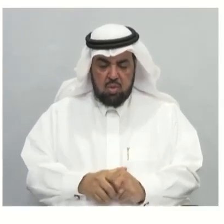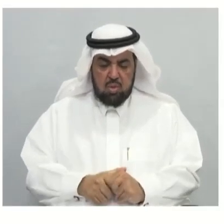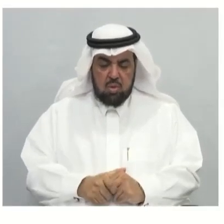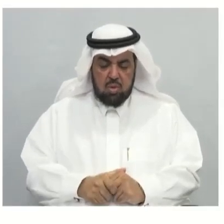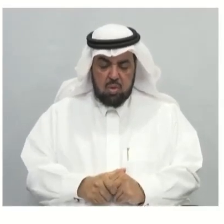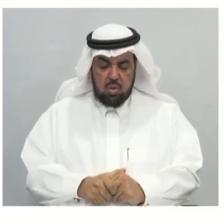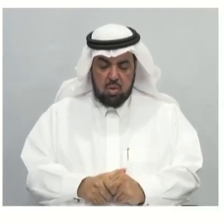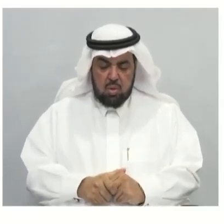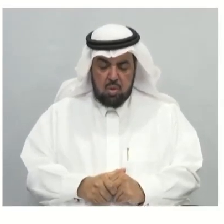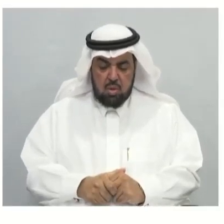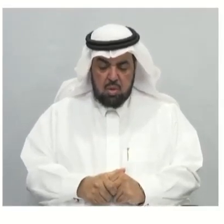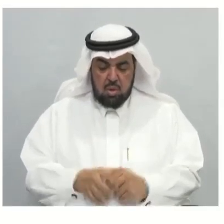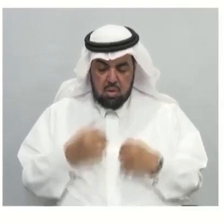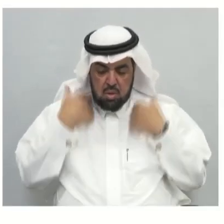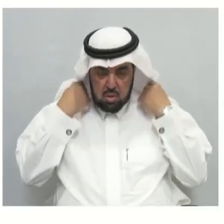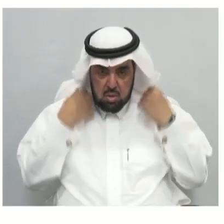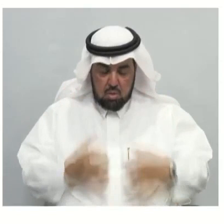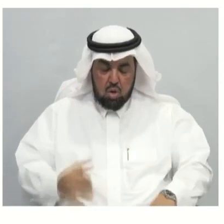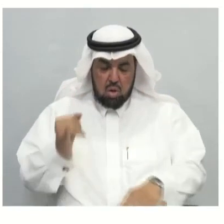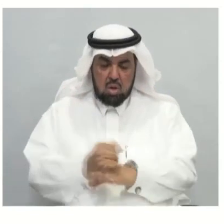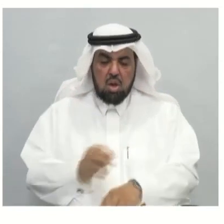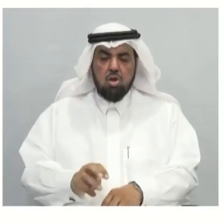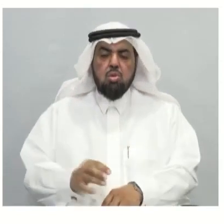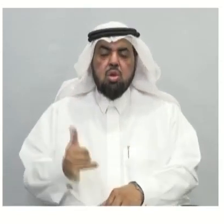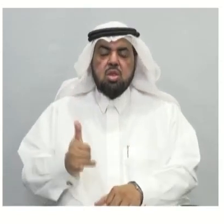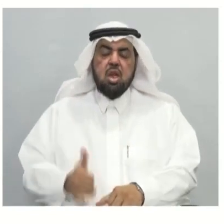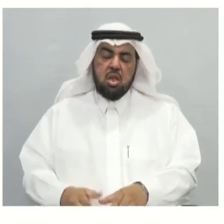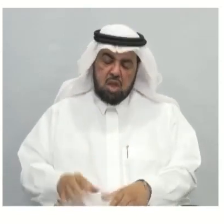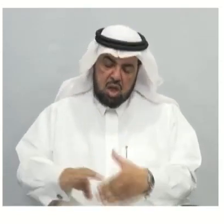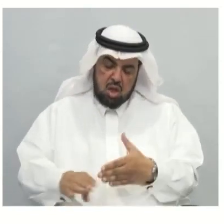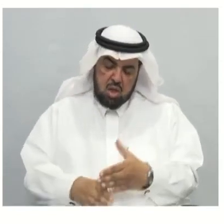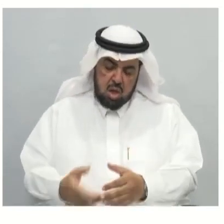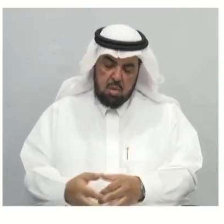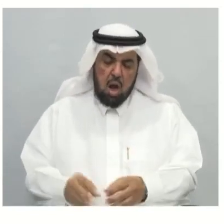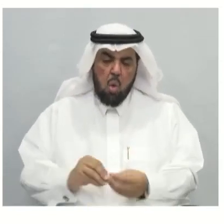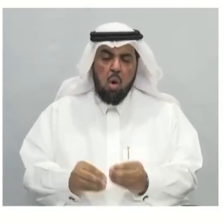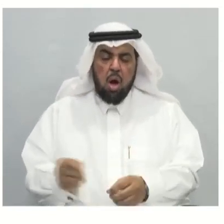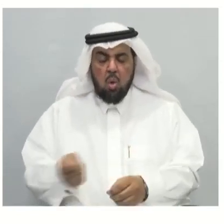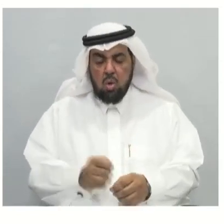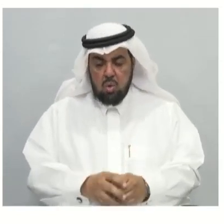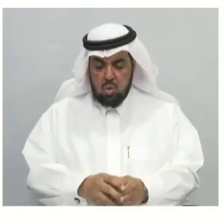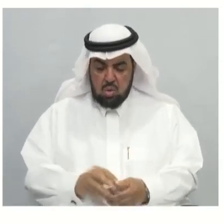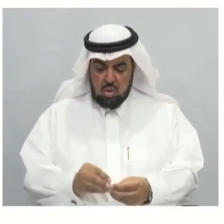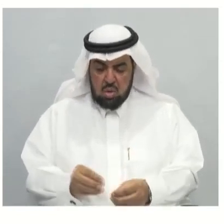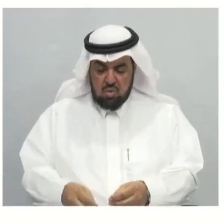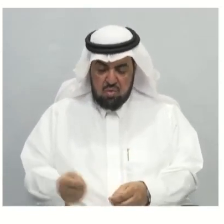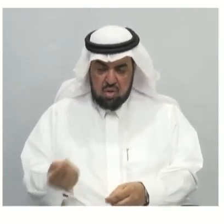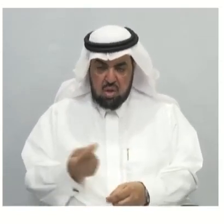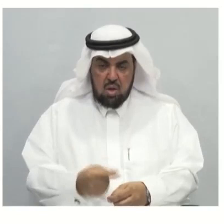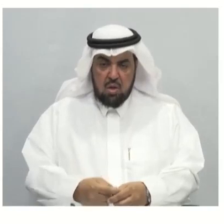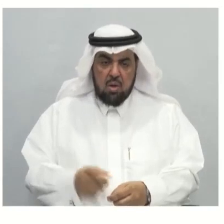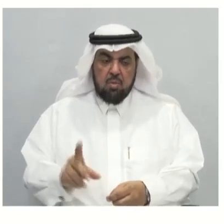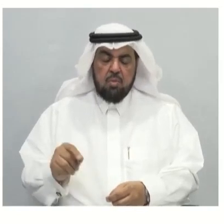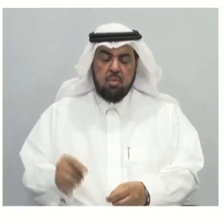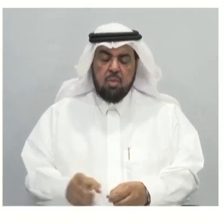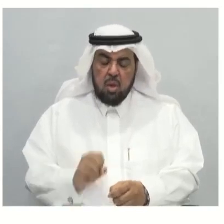الموجود تعتمد كل شركه ومؤسسه تنسيق خاص بها سواء الوان او خطوط ولون للخط يستخدم في شعارها ومستنداتها لان هذه